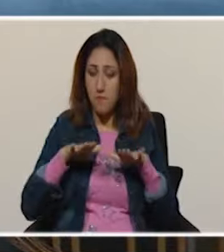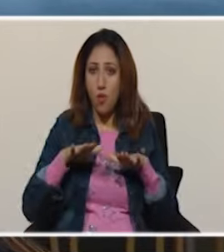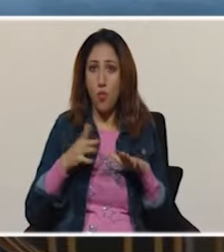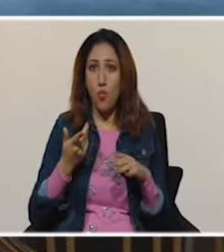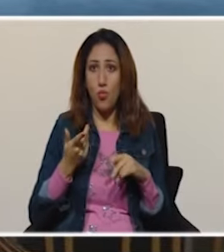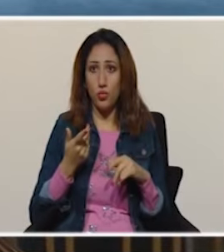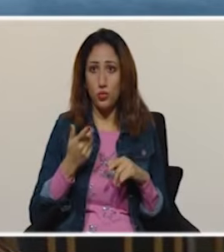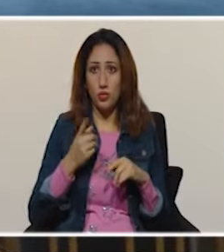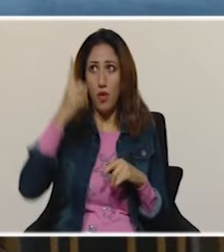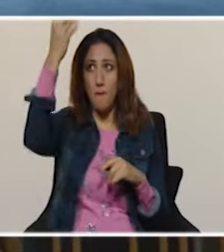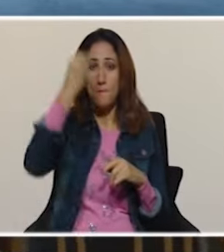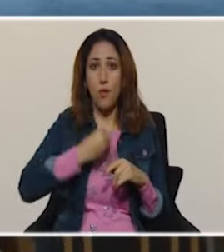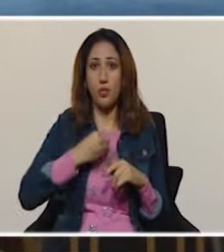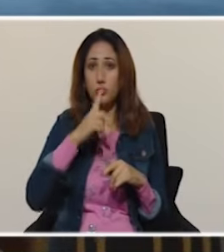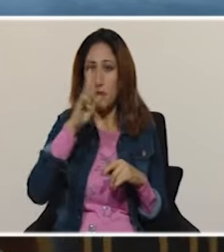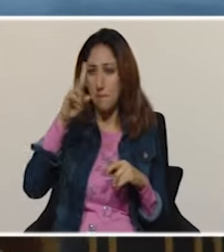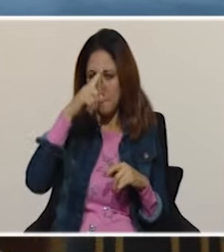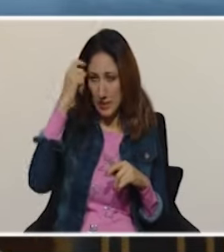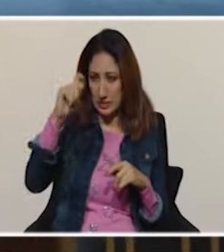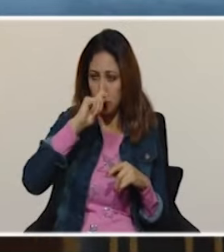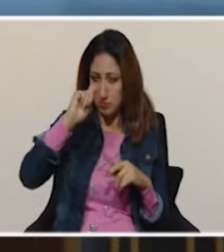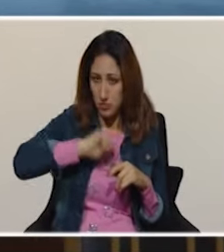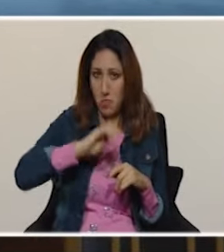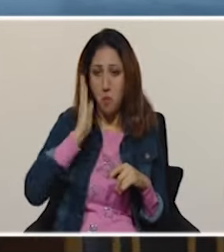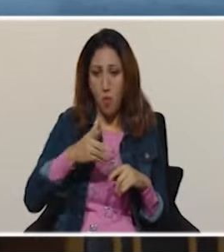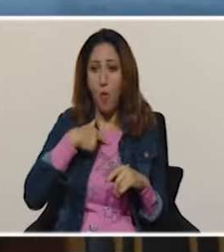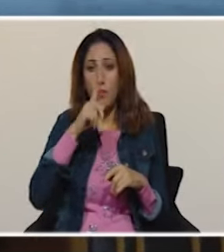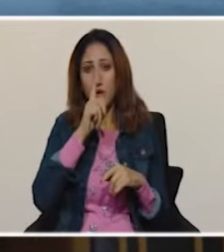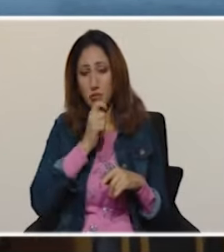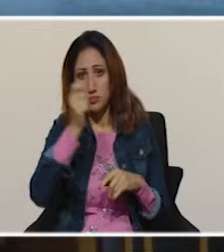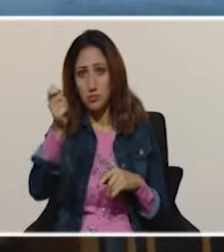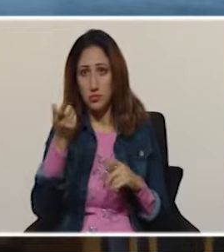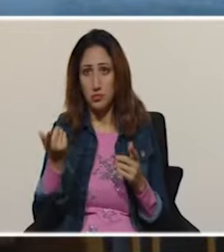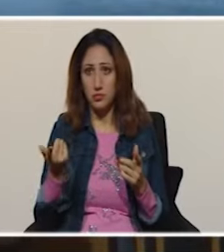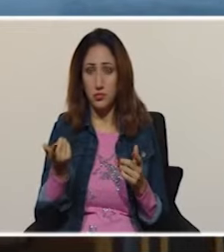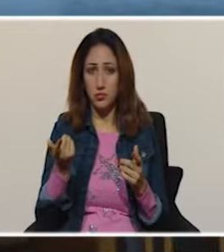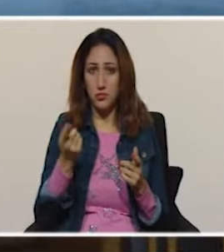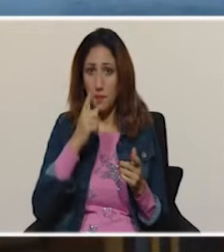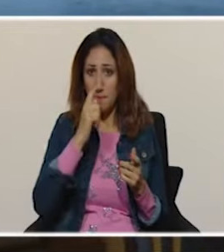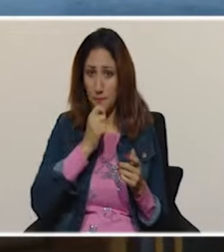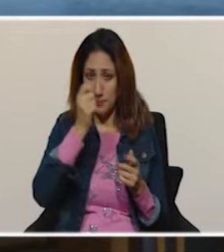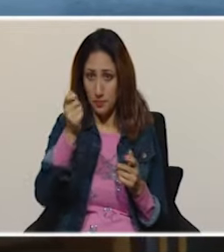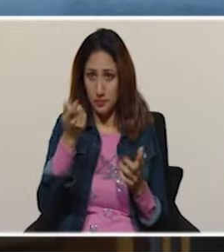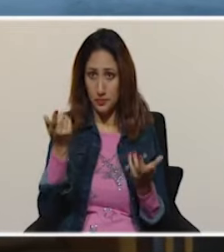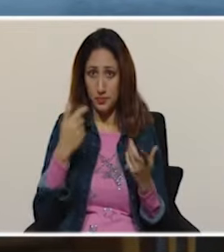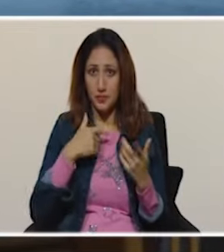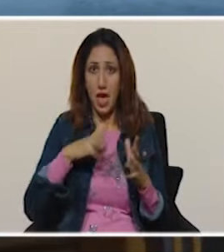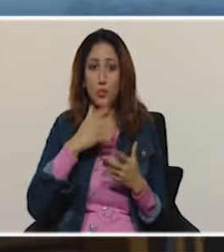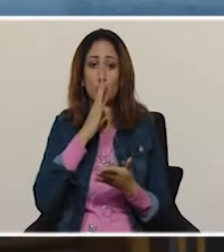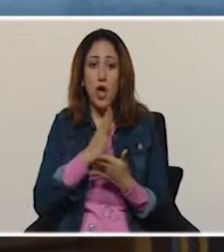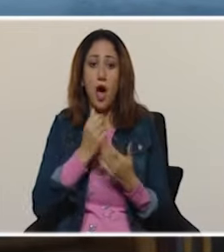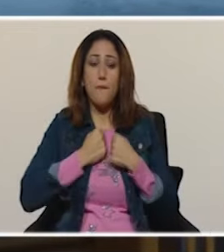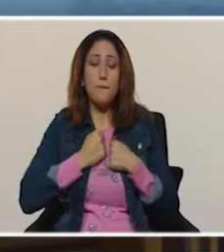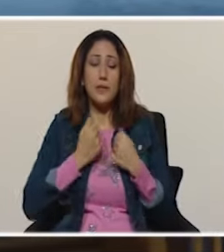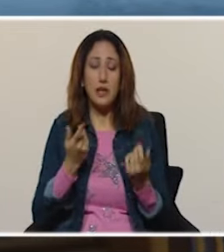اقول ربنا سبحانه وتعالى اعطانا اياها يعني في العين والعين والسن وبالسن. الانتقام مرات بتحس انه انت من هالقد مظلوم عايز تطلع حقك، خاصة لما